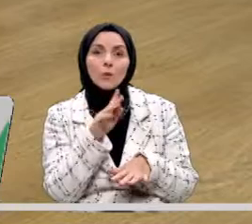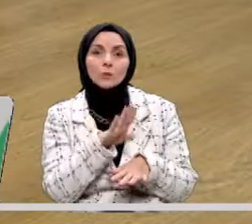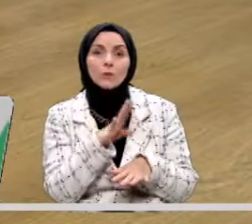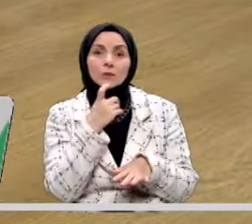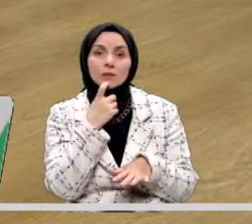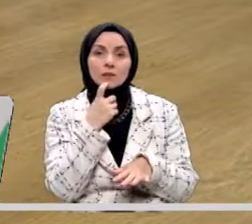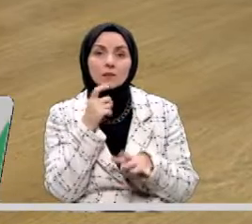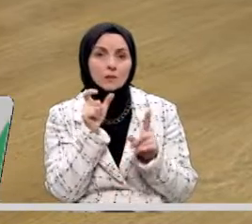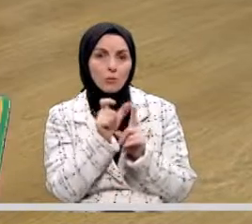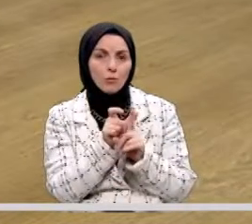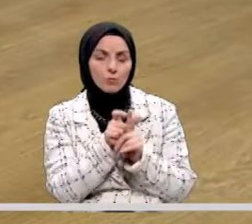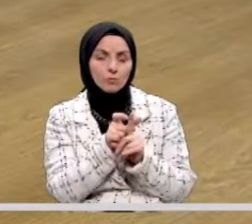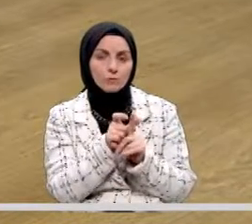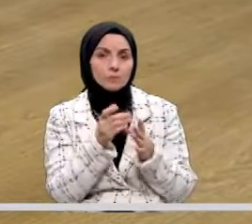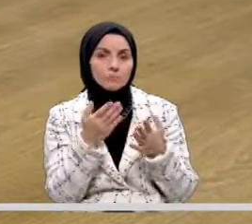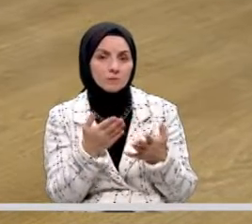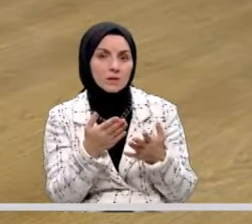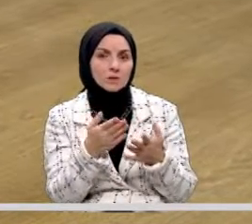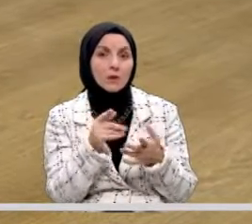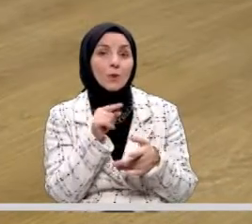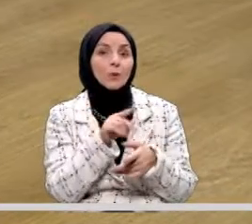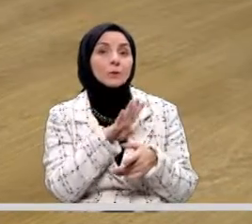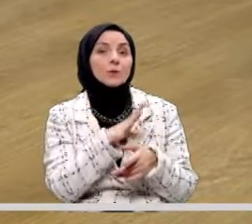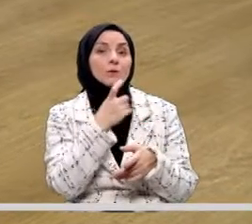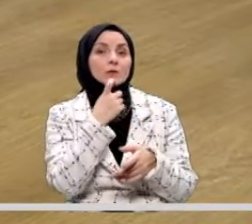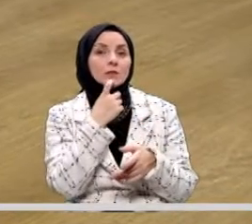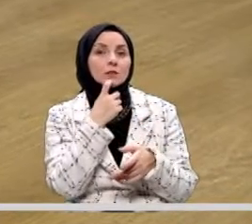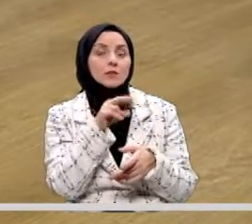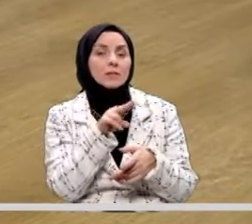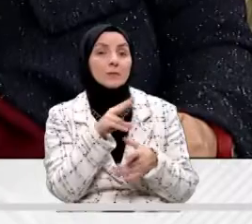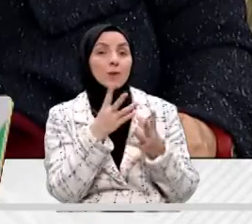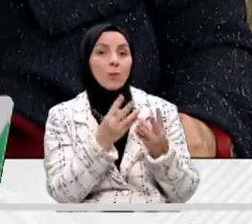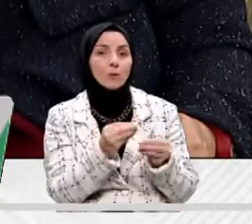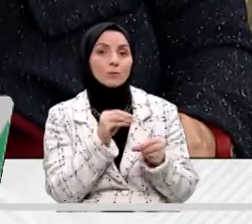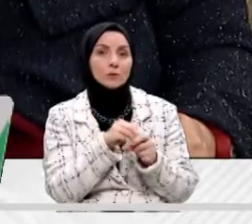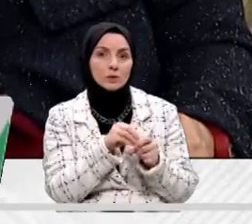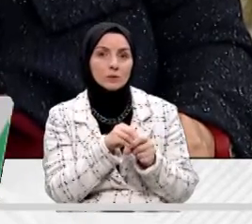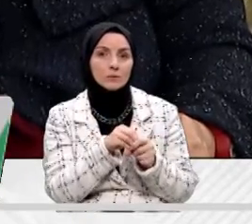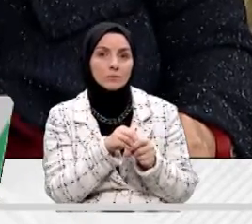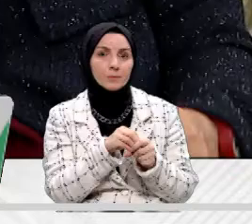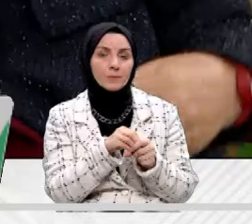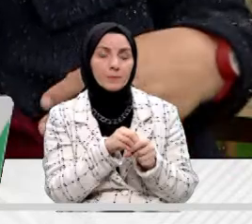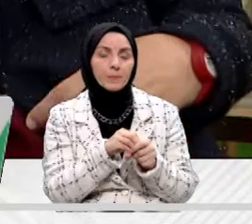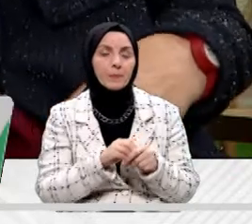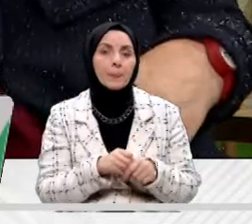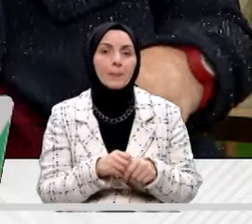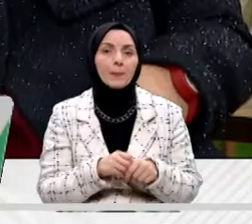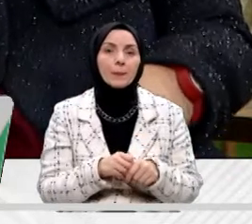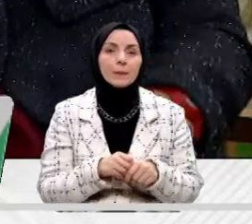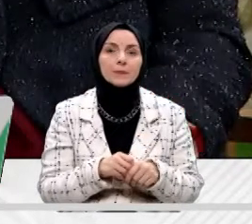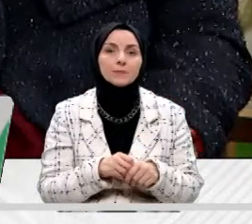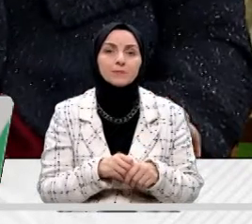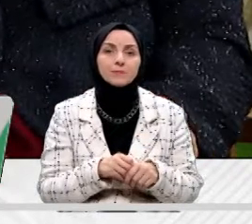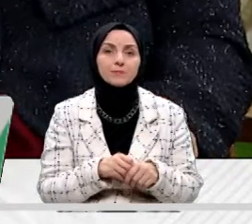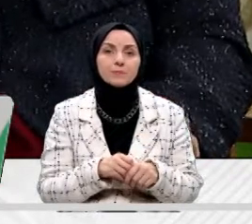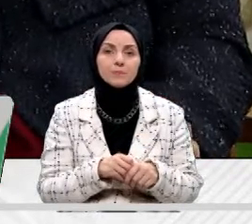isteyerek bir zarar vermese bile o 4 yaşında olduğu için duygu anlamında dörtten bahsediyorum fiziksel olarak önlüğünün formasını